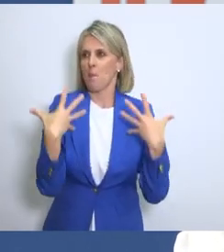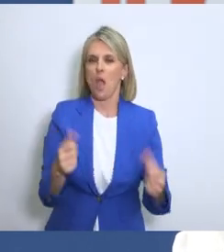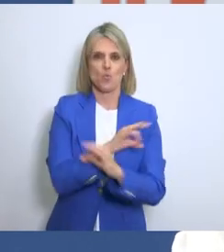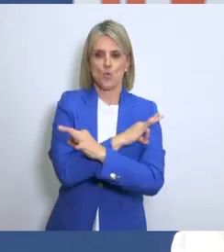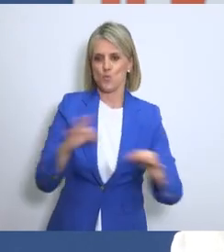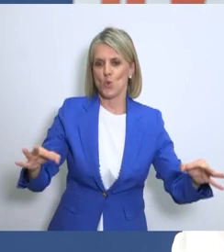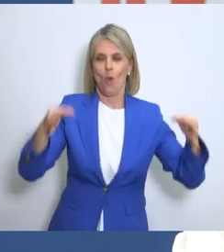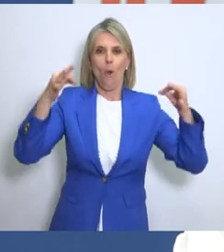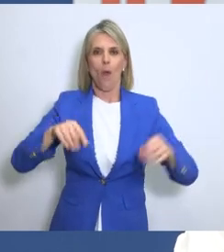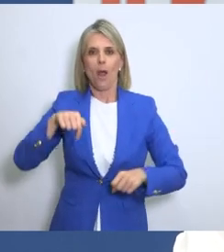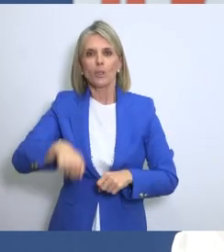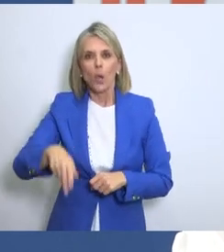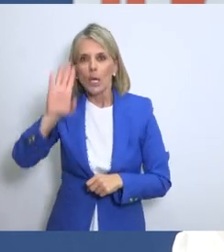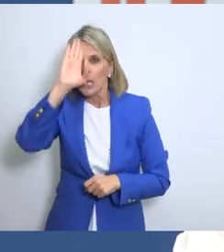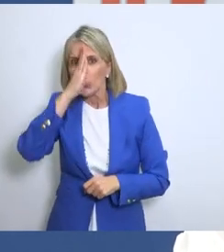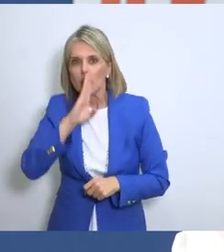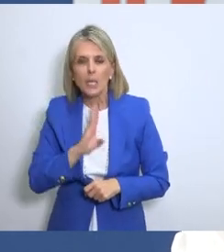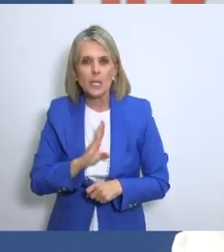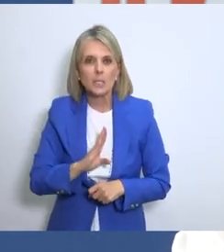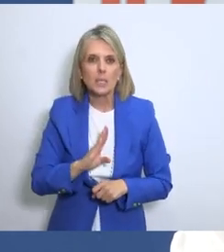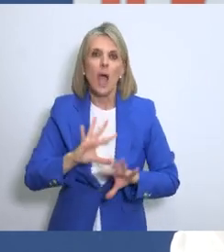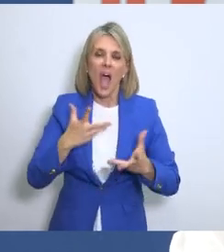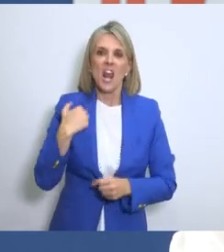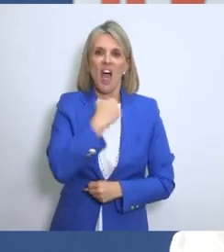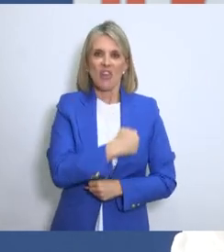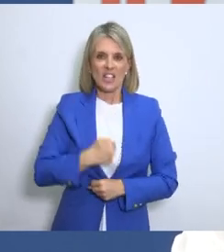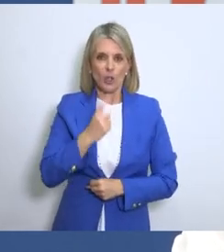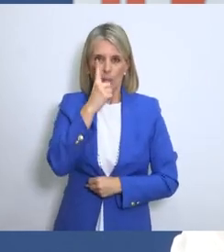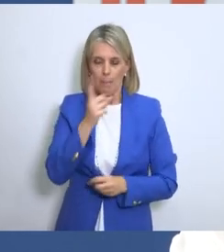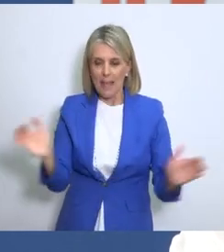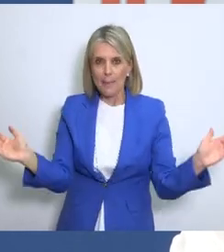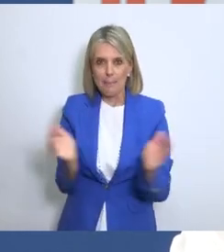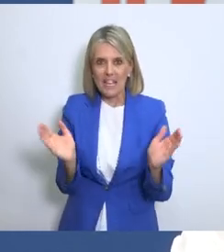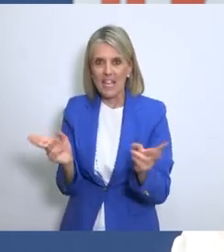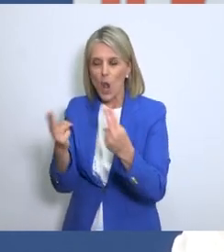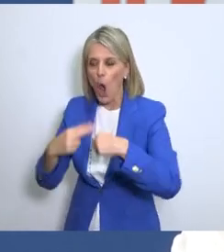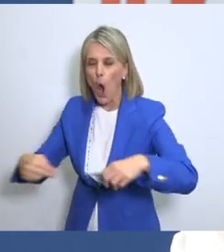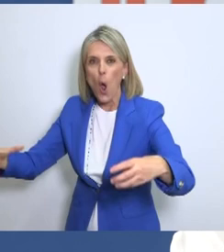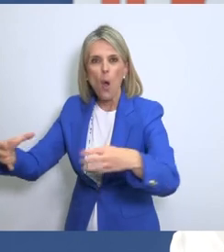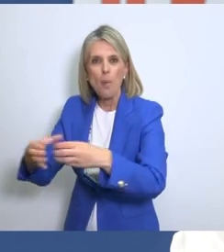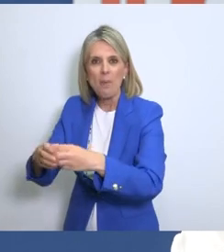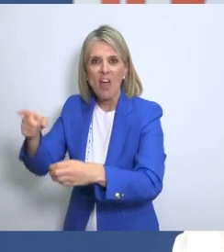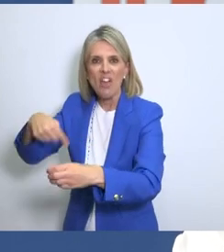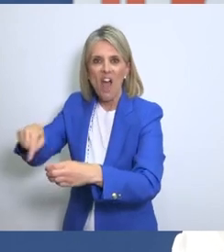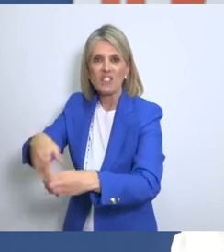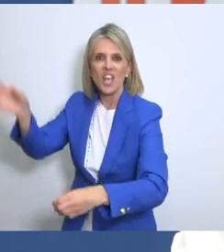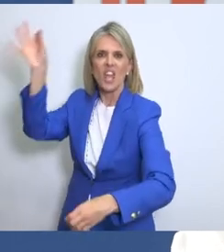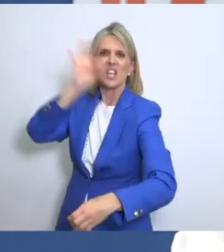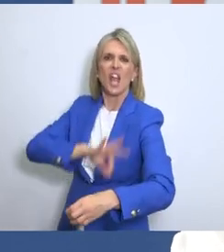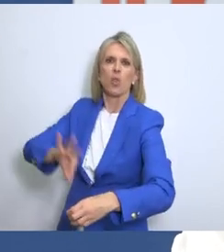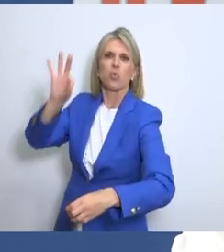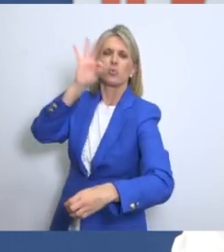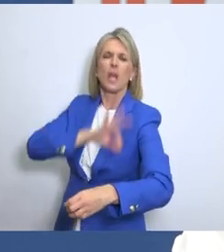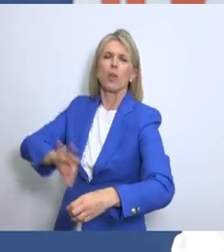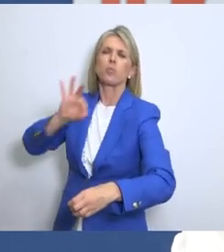την κρίση μια ελίτ θησαυρίζει χωρίς όριο και με τον πιο παρασιτικό τρόπο στις πλάτες μας, με το δικό μας